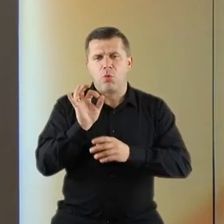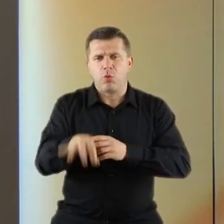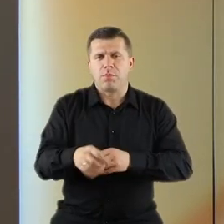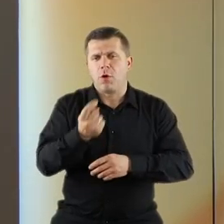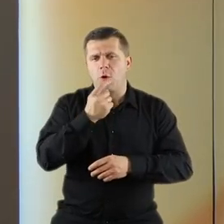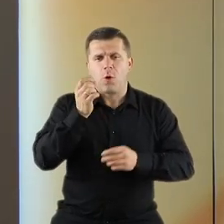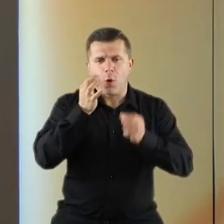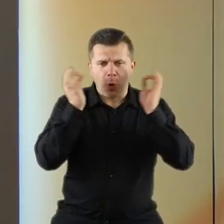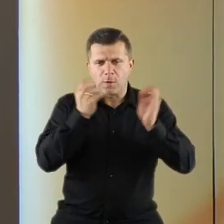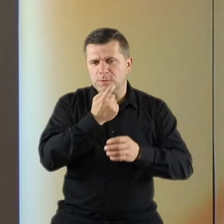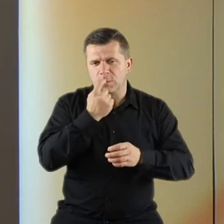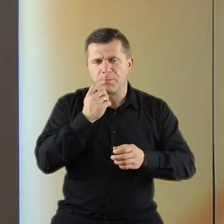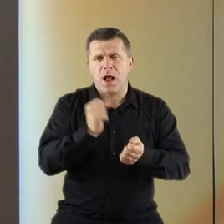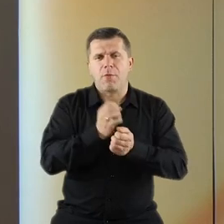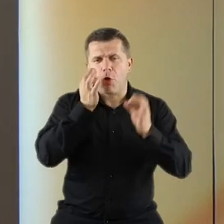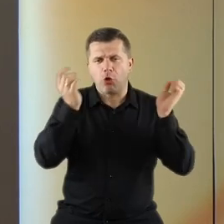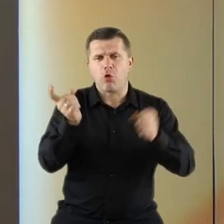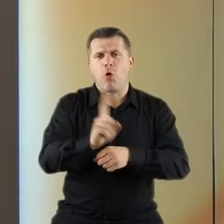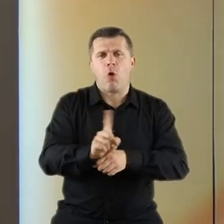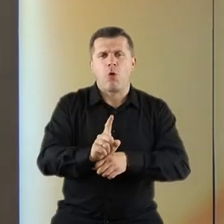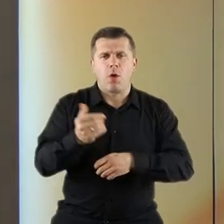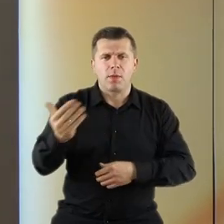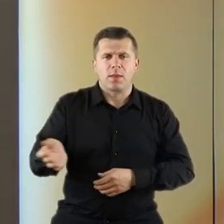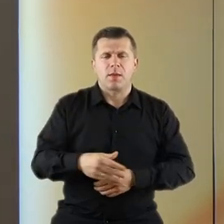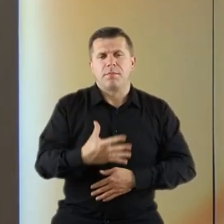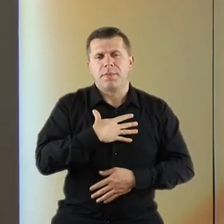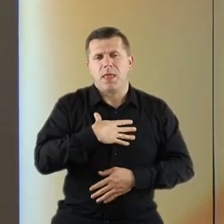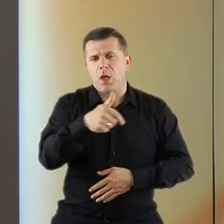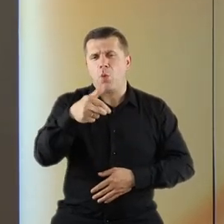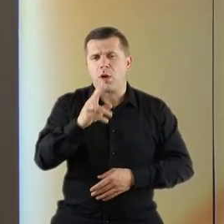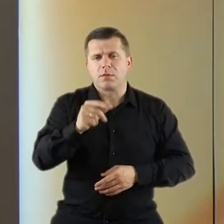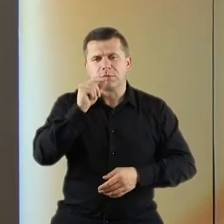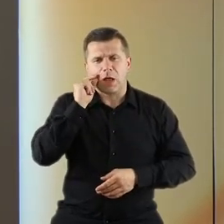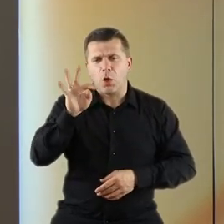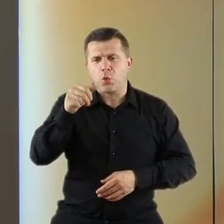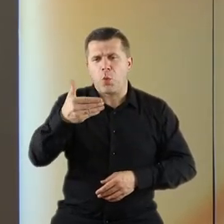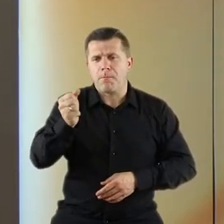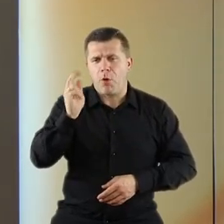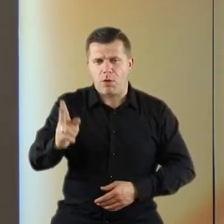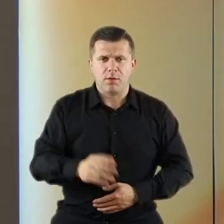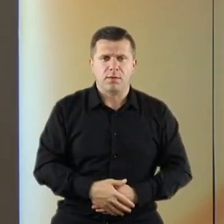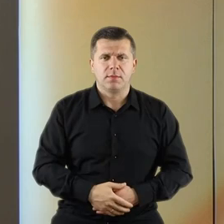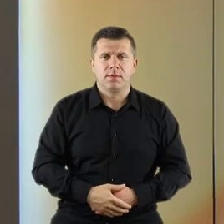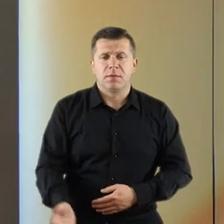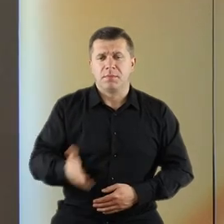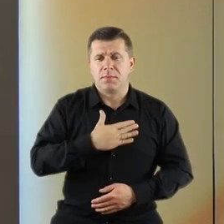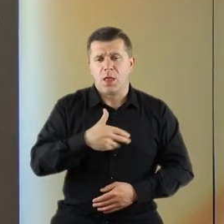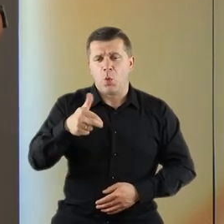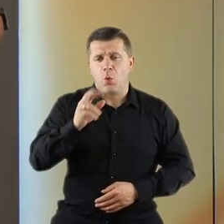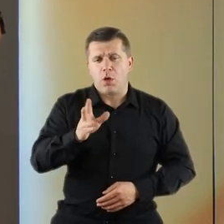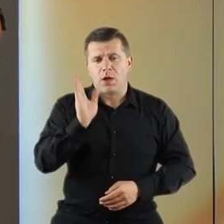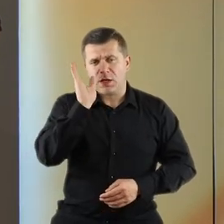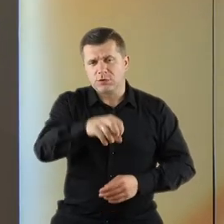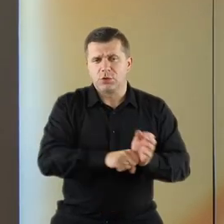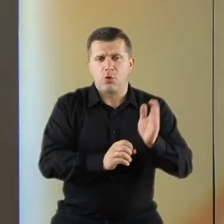Ząbki albo na kocie ogonek na psa urok i na dziada tłumoki na psa urok niech idzie na góry